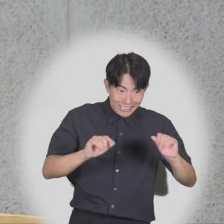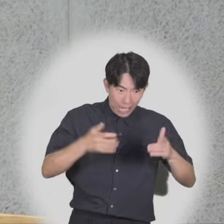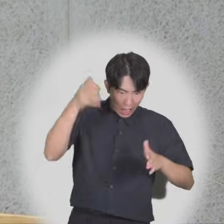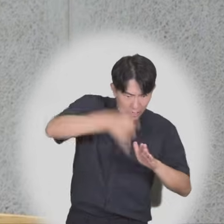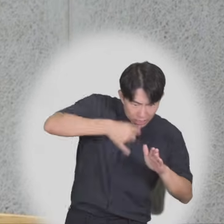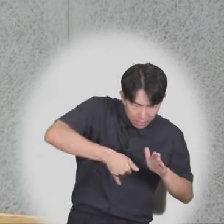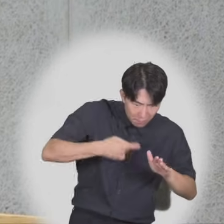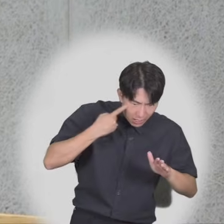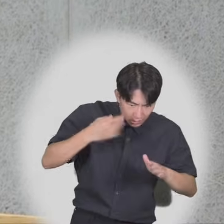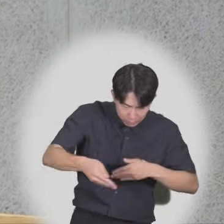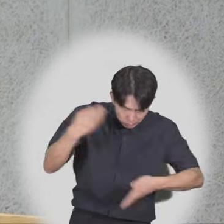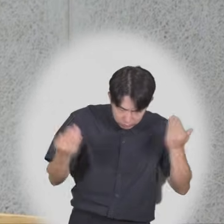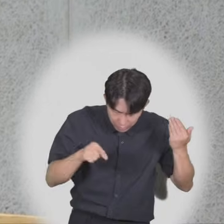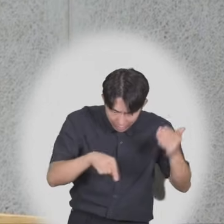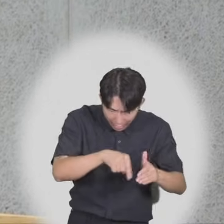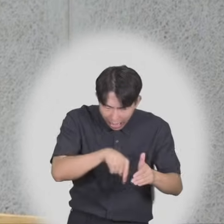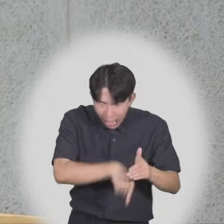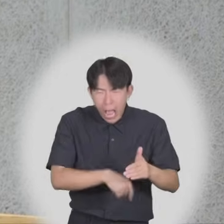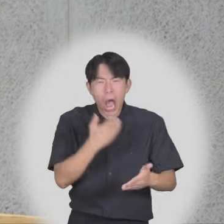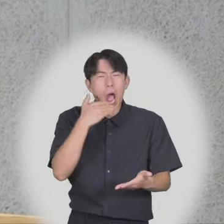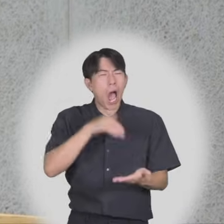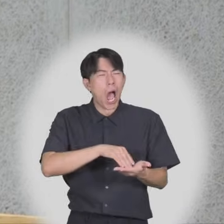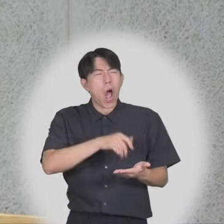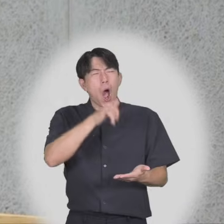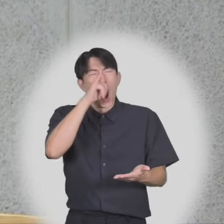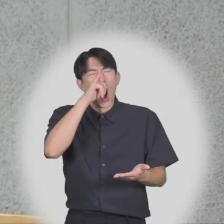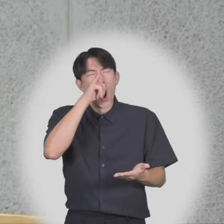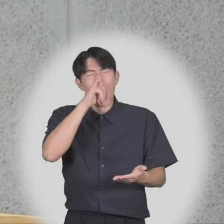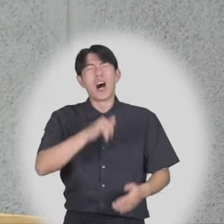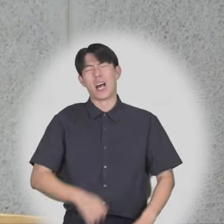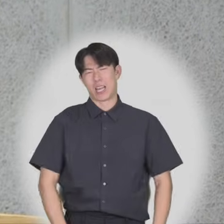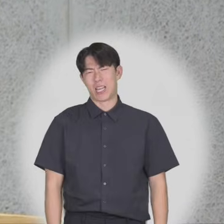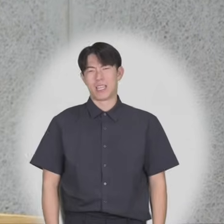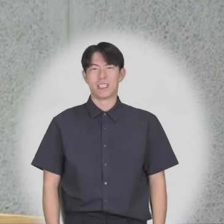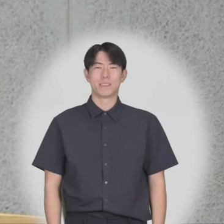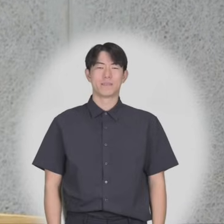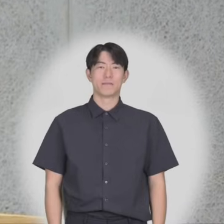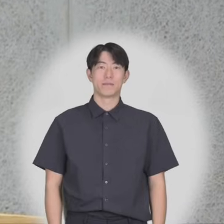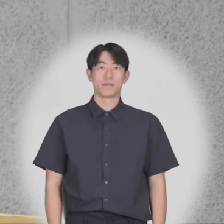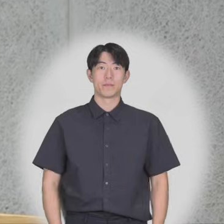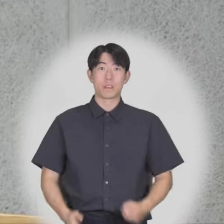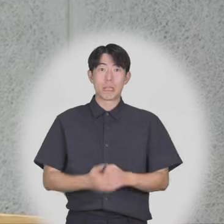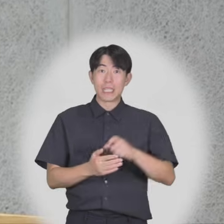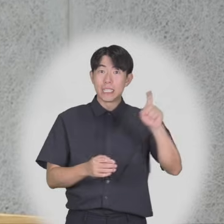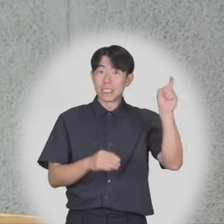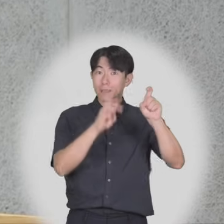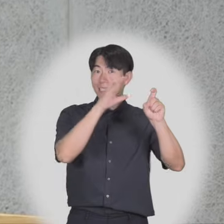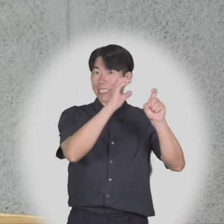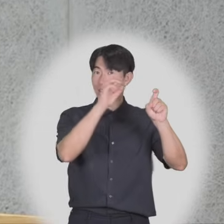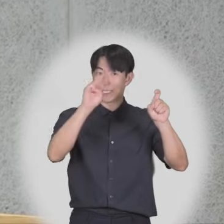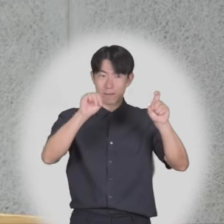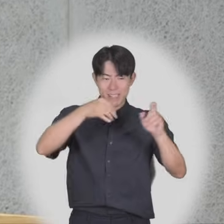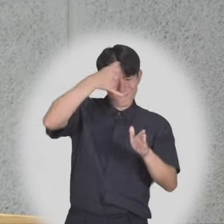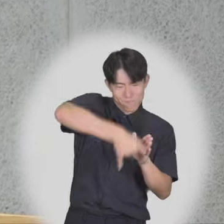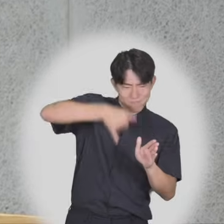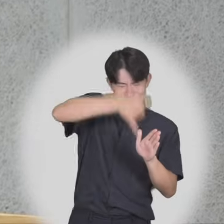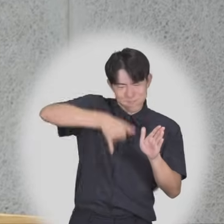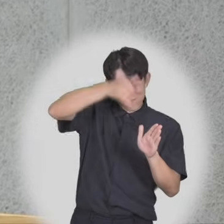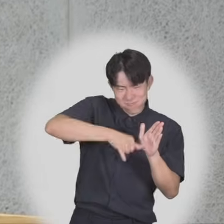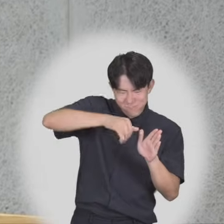그 위에 얇은 흙이 덮여져 있는 그런 땅들이 많은 겁니다. 그래서 불과 10cm만 이렇게 파고 들어가도